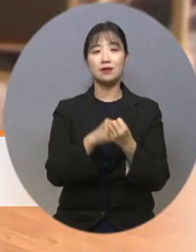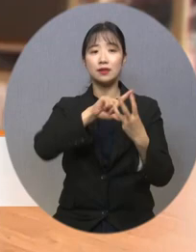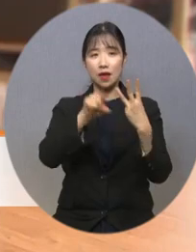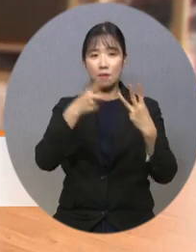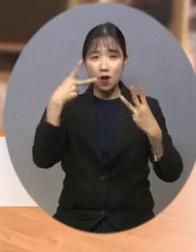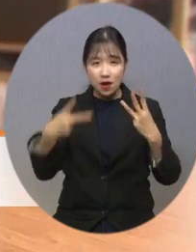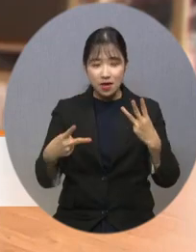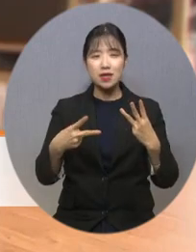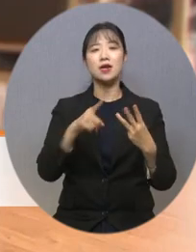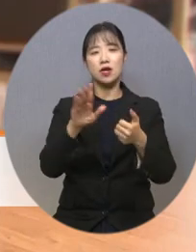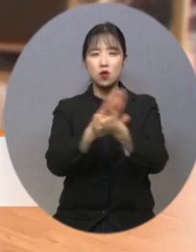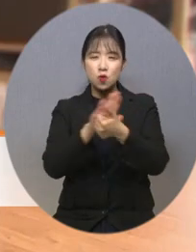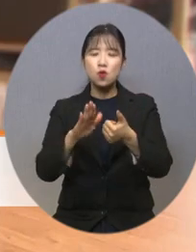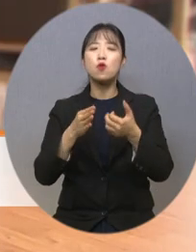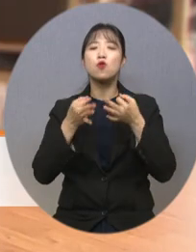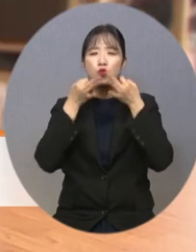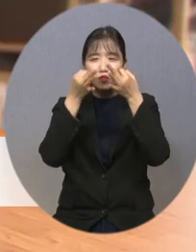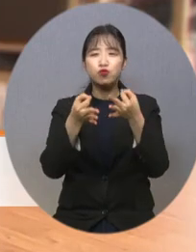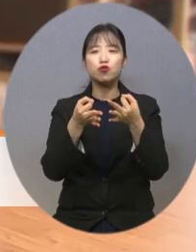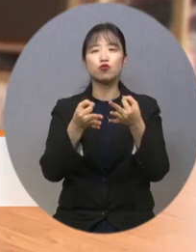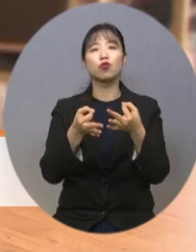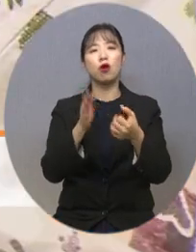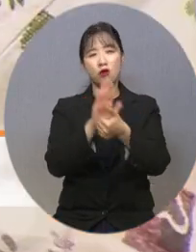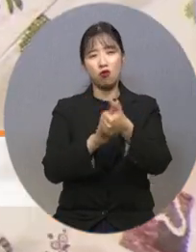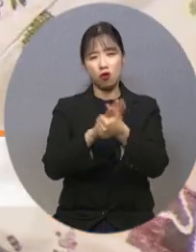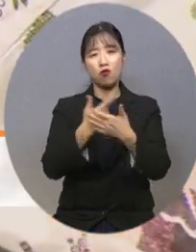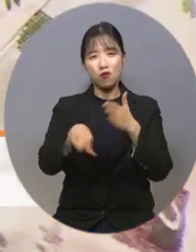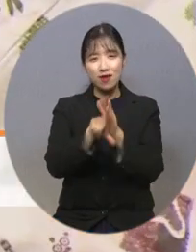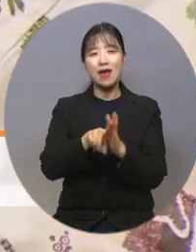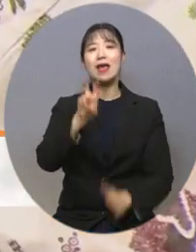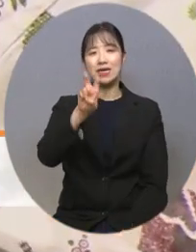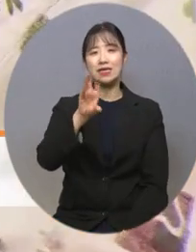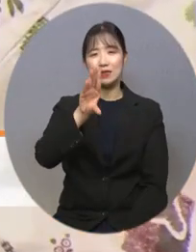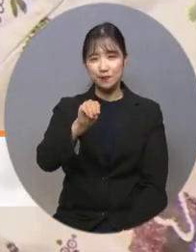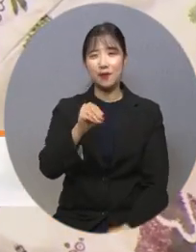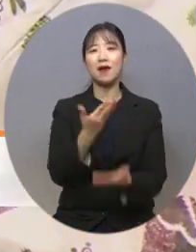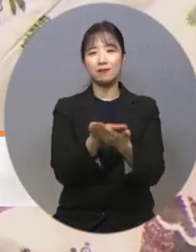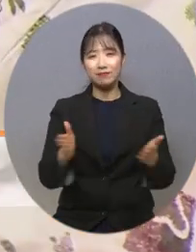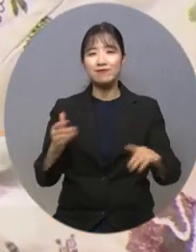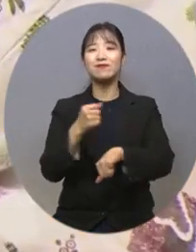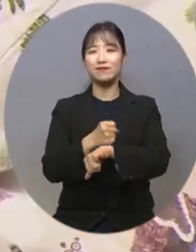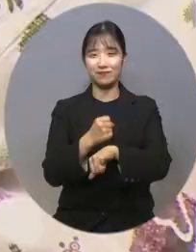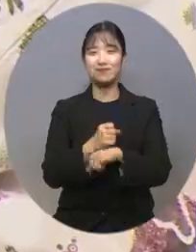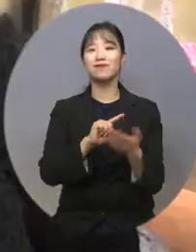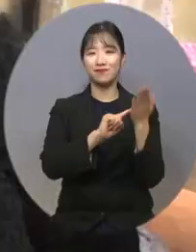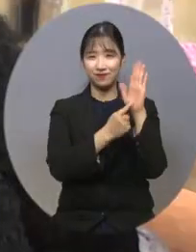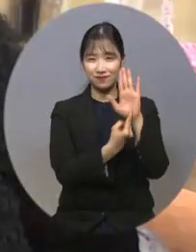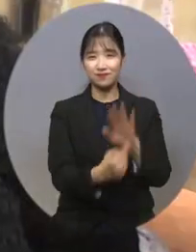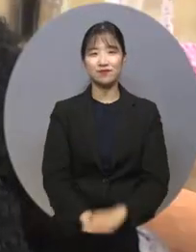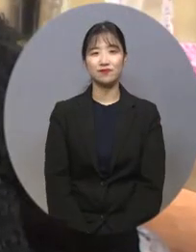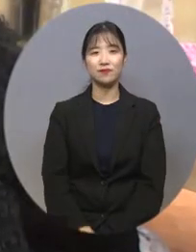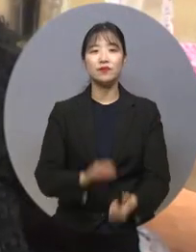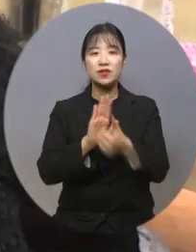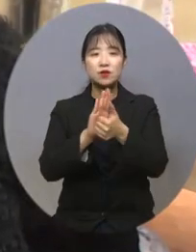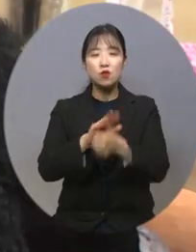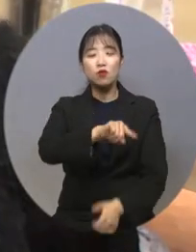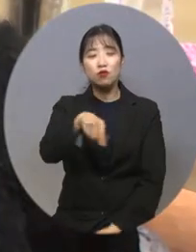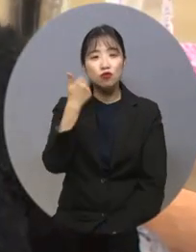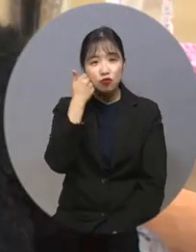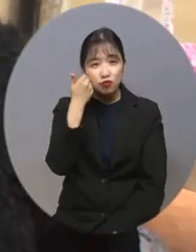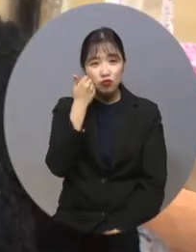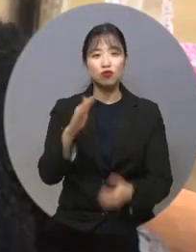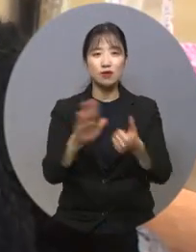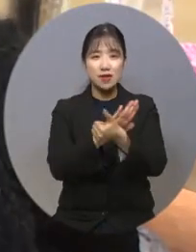유원 의 노력을 형 녀 하기 위한 1시 지원금 20만원을 지급한다 고 밝혔습니다 지원대상은 장기영